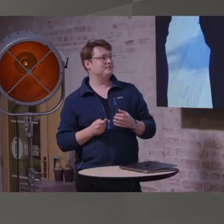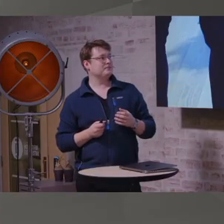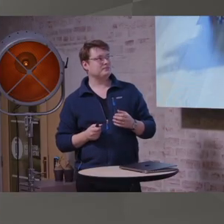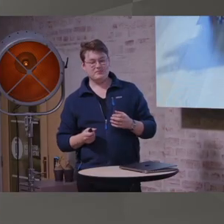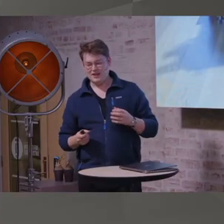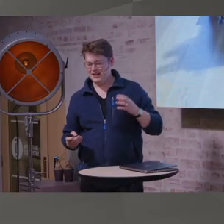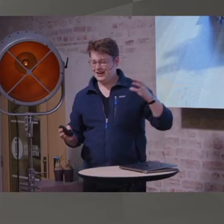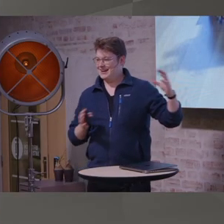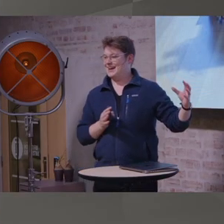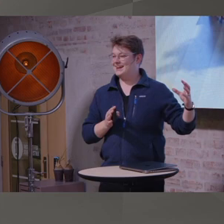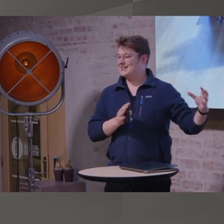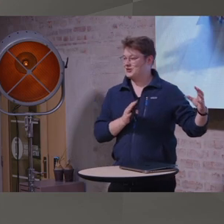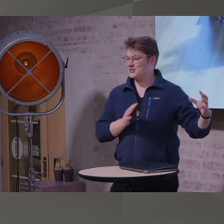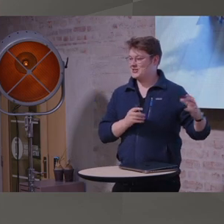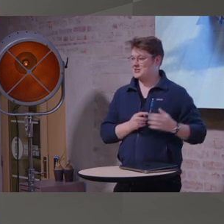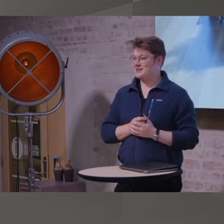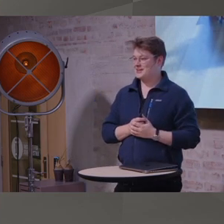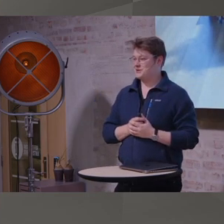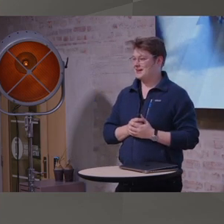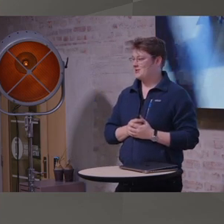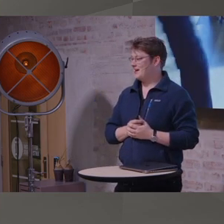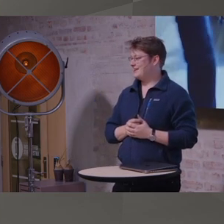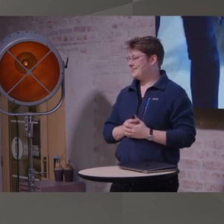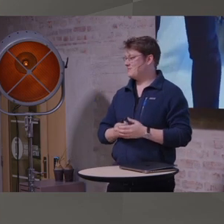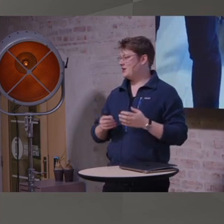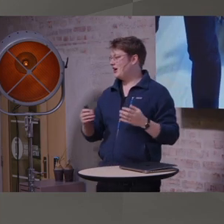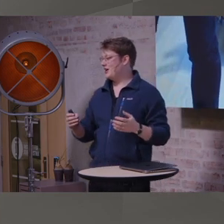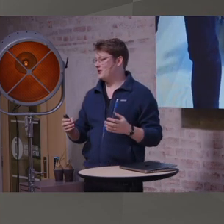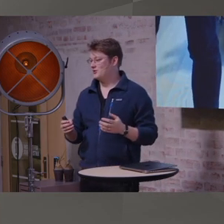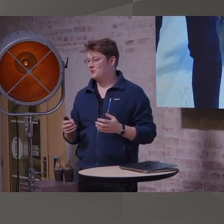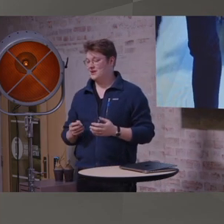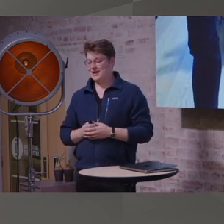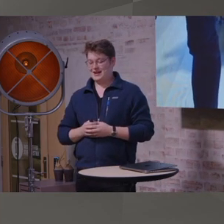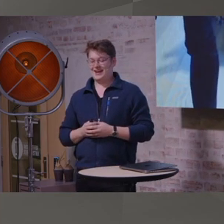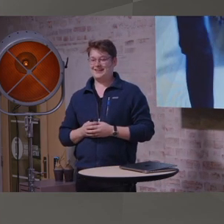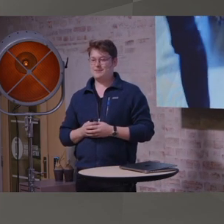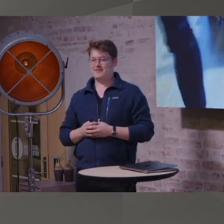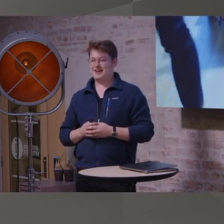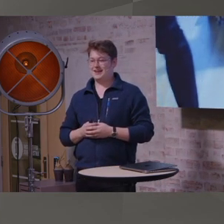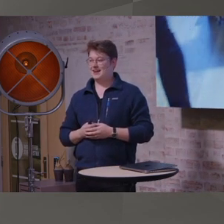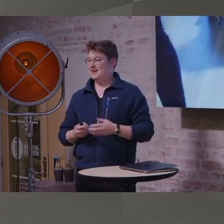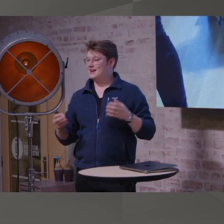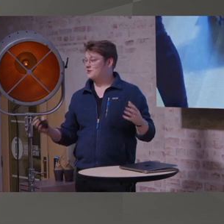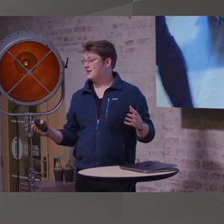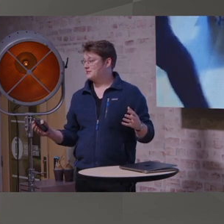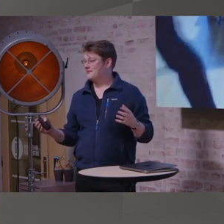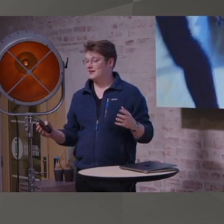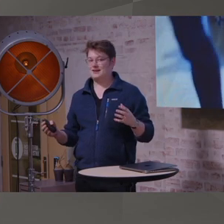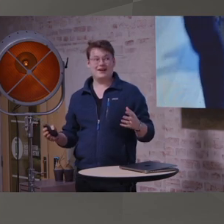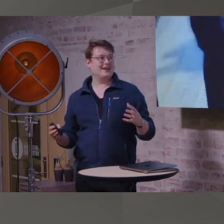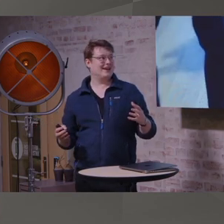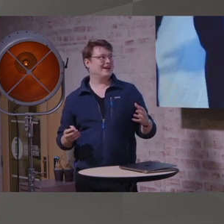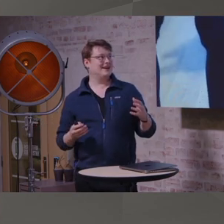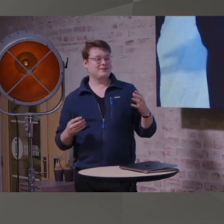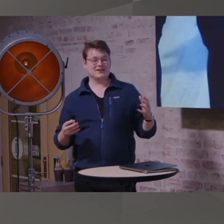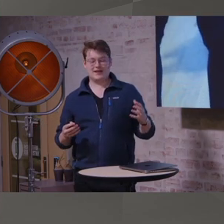videre. Litt sånn også videre på teknologi sikkert mange har hørt om. Deepfaking, teknologi som har vært